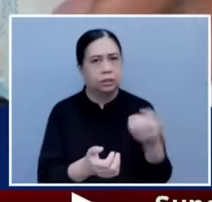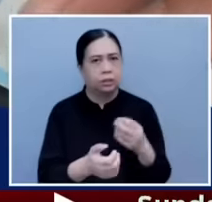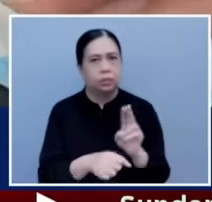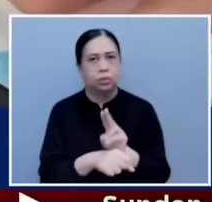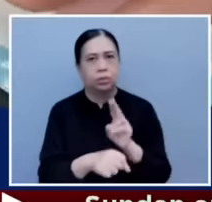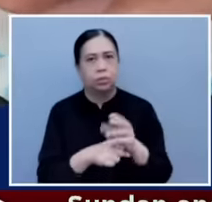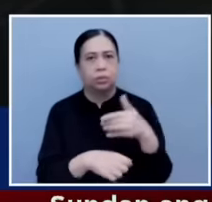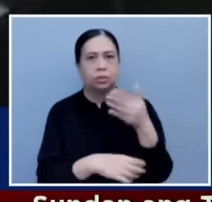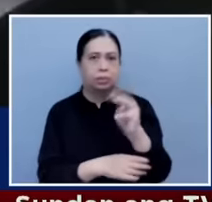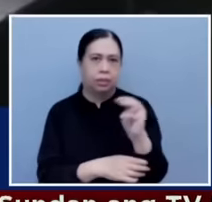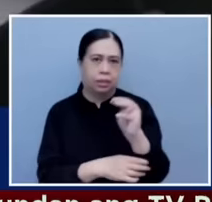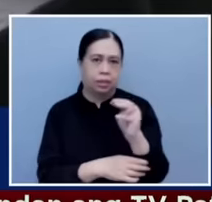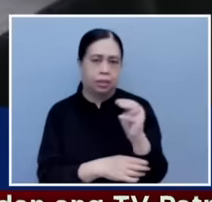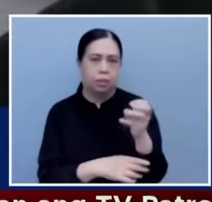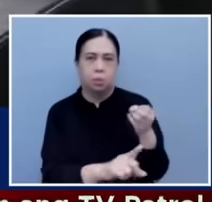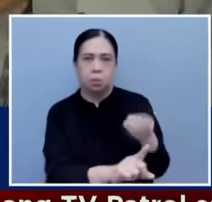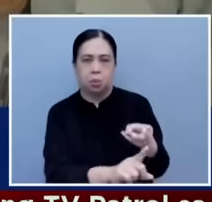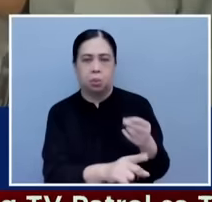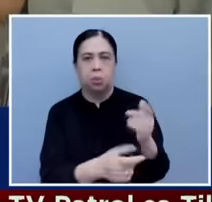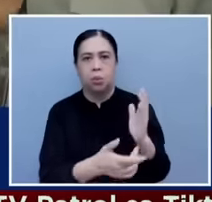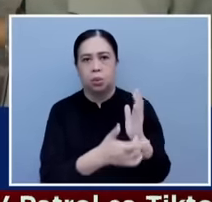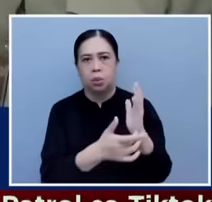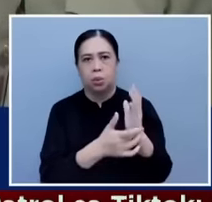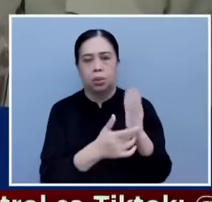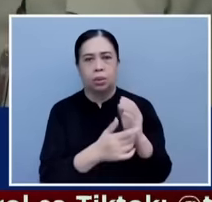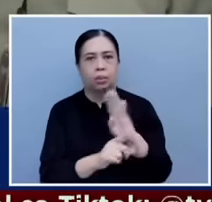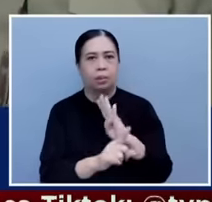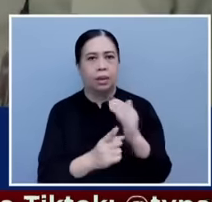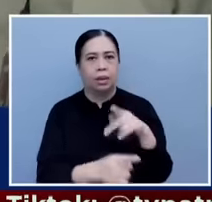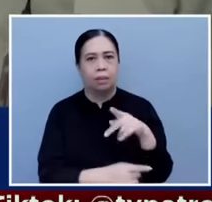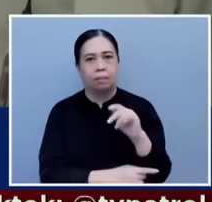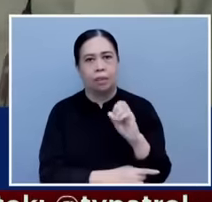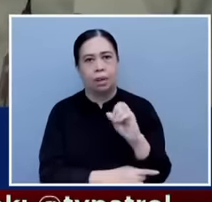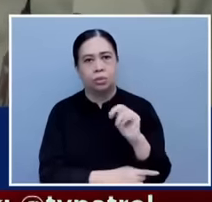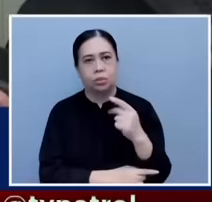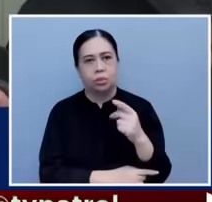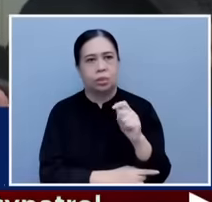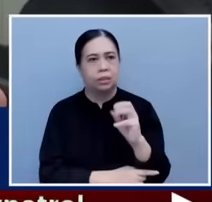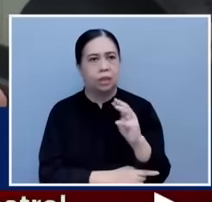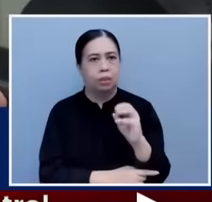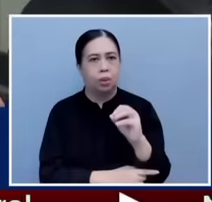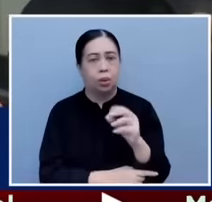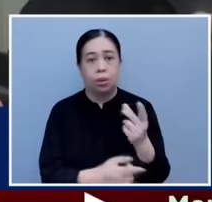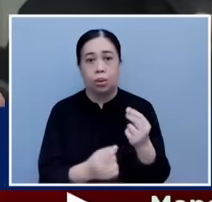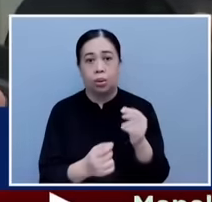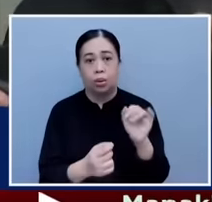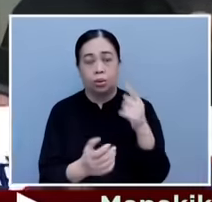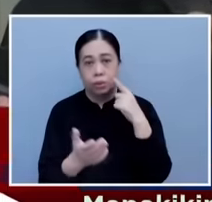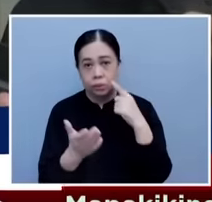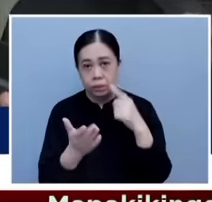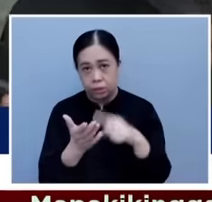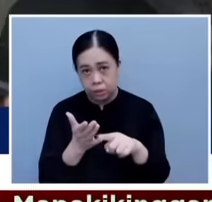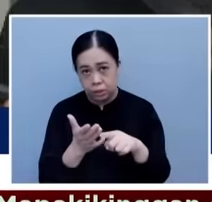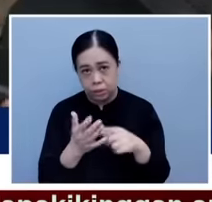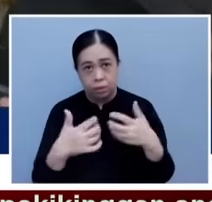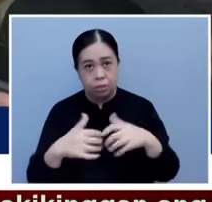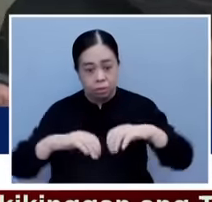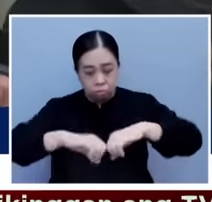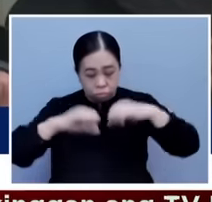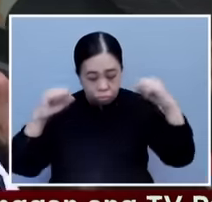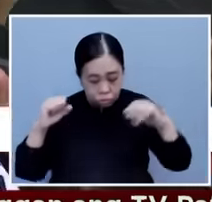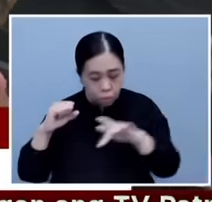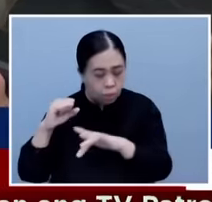Lunes. Automated kasi ang botohan sa Barangay Pasong Tamo. Ginagawa yon para makita na ang machine wala talagang